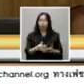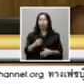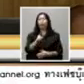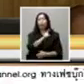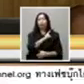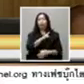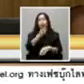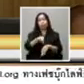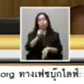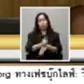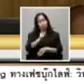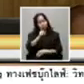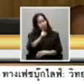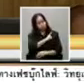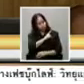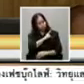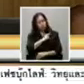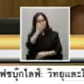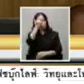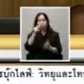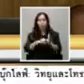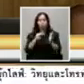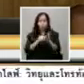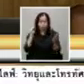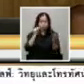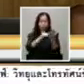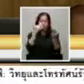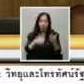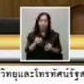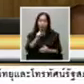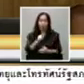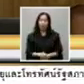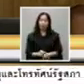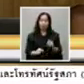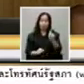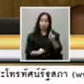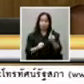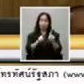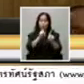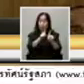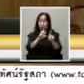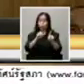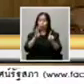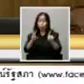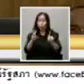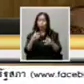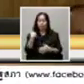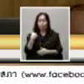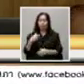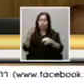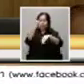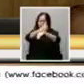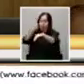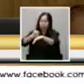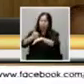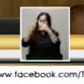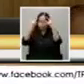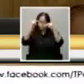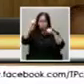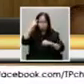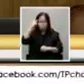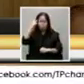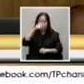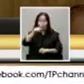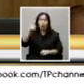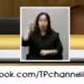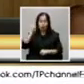ครับที่ต้องบรรจุอยู่ในข้อ176นะครับซึ่งท่านรัฐมนตรีก็ทราบอยู่แล้วครับข้อนี้ครับเพราะว่าต้